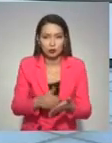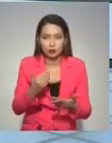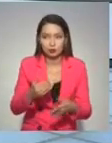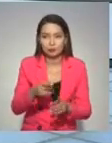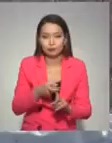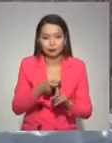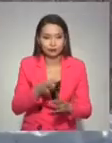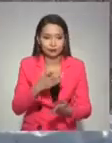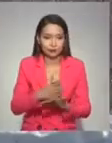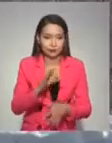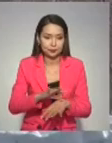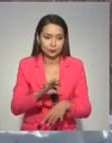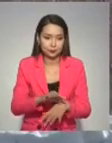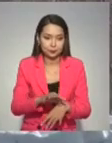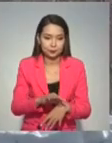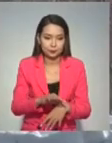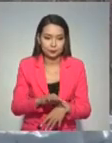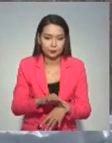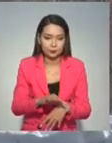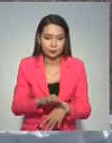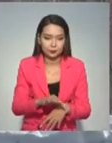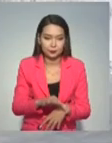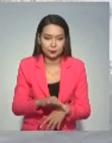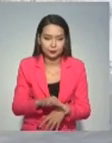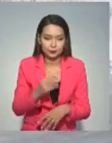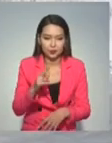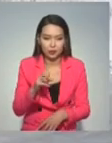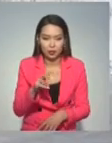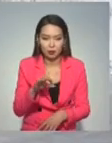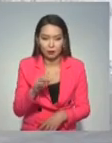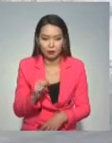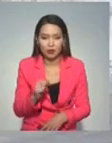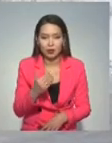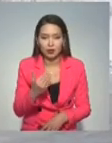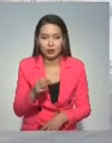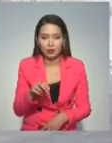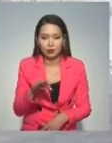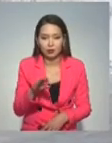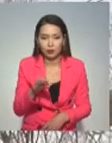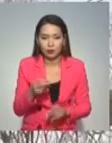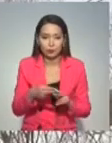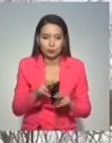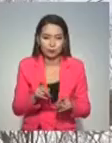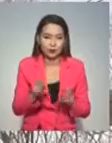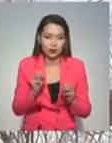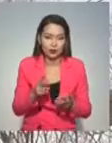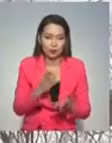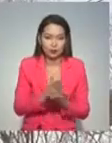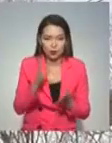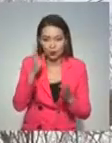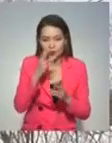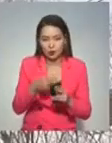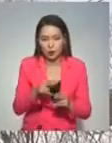материалында. Теміртау маңындағы Чикалова Садовой ауылдары тұрғындарының сынаптан қауіптенуі тегін емес. Елді мекендер